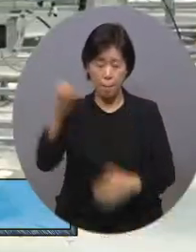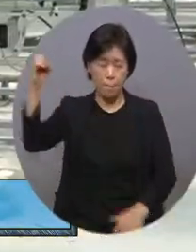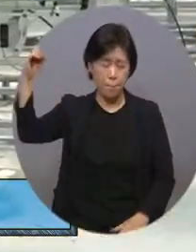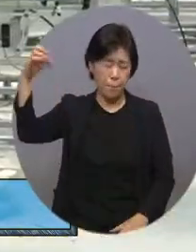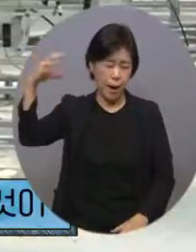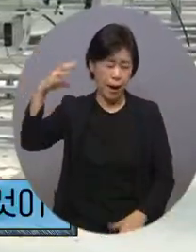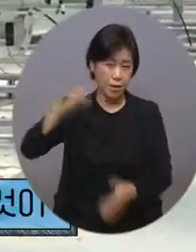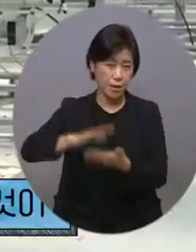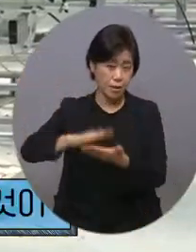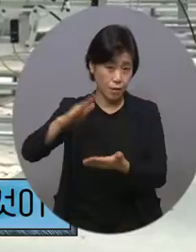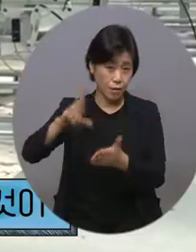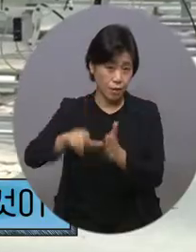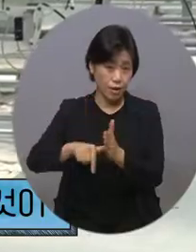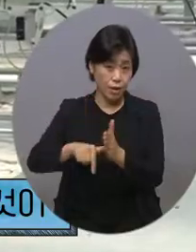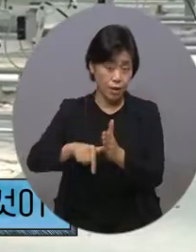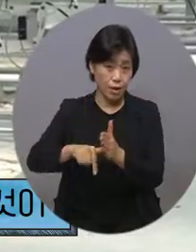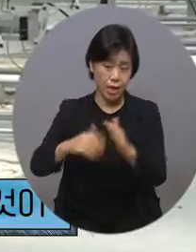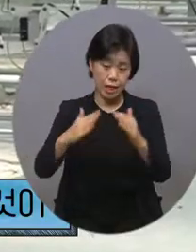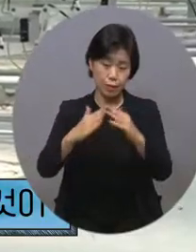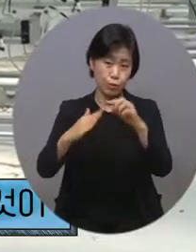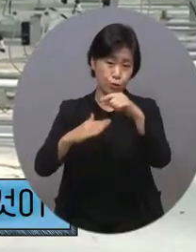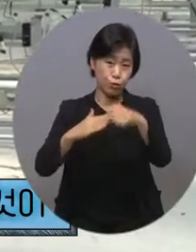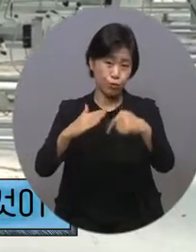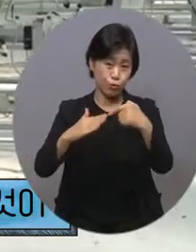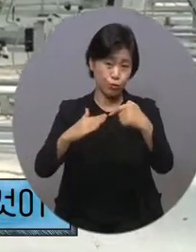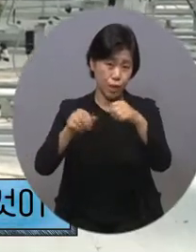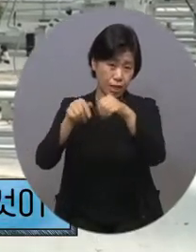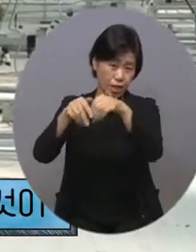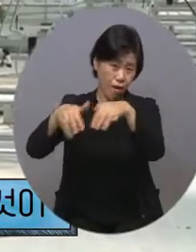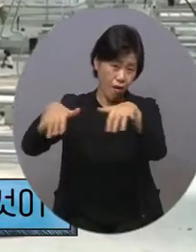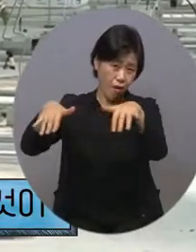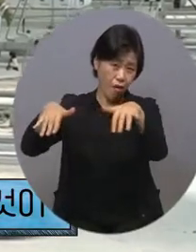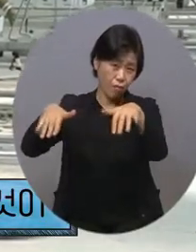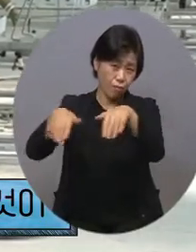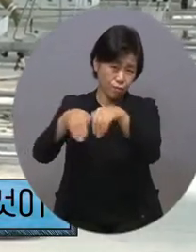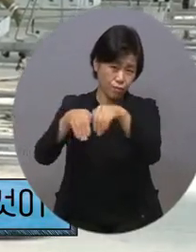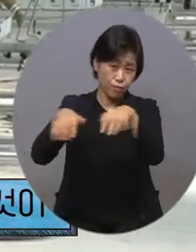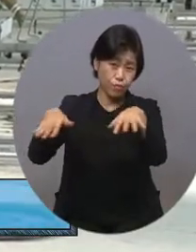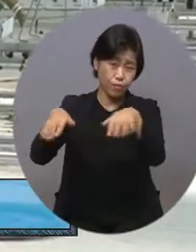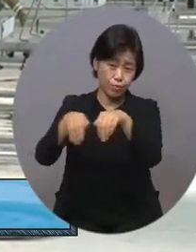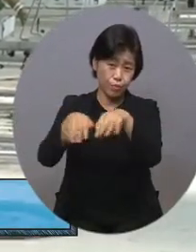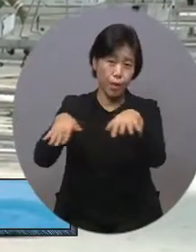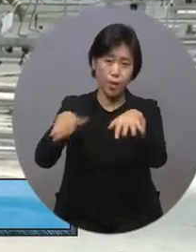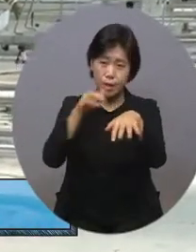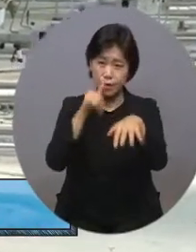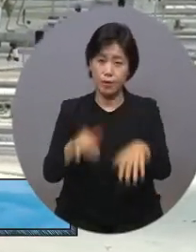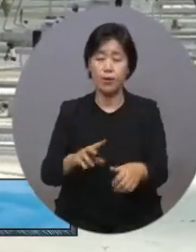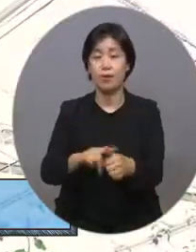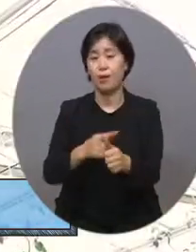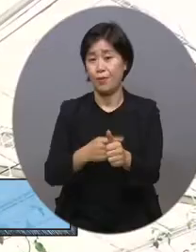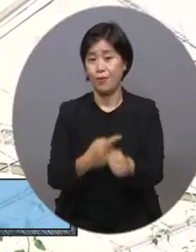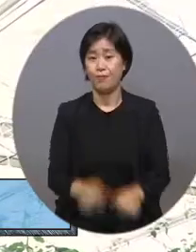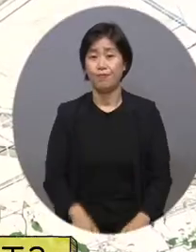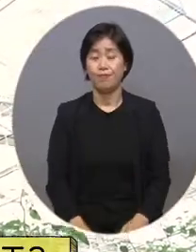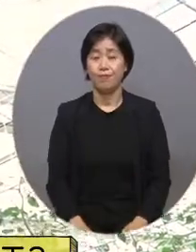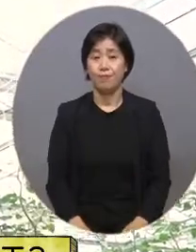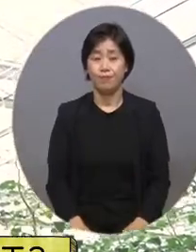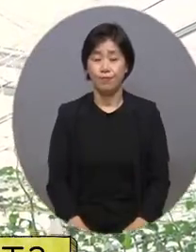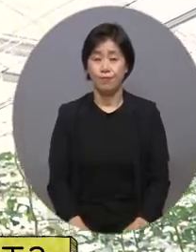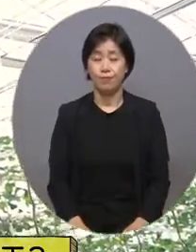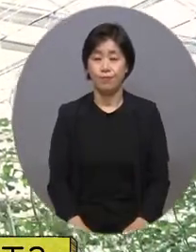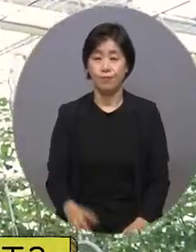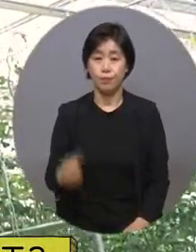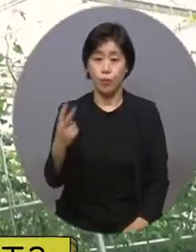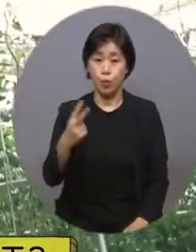쬐일 경우에는 네. 지붕의 커튼 형태의 저 부분들이 닫히고 열리고 하는 거가 자동적으로 됩니다. 그리고